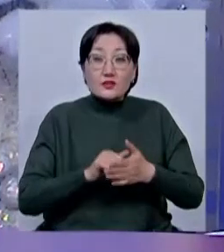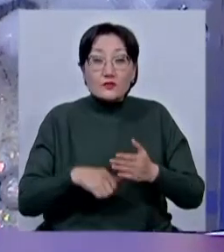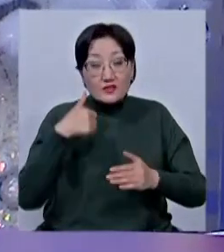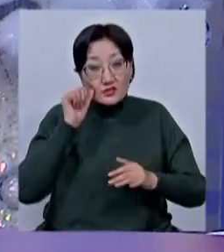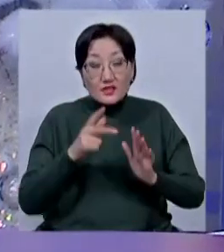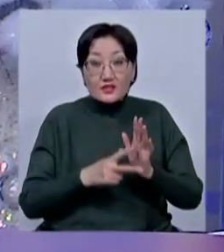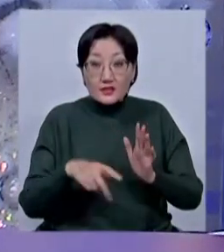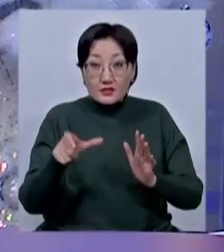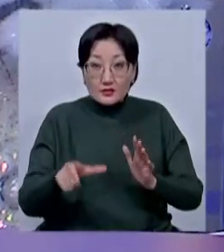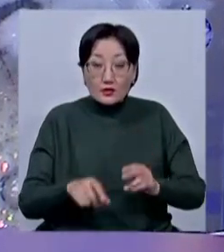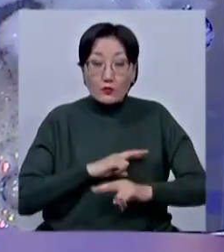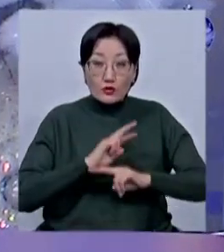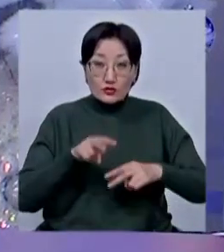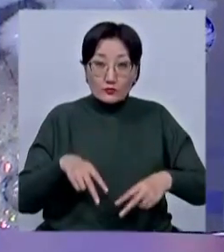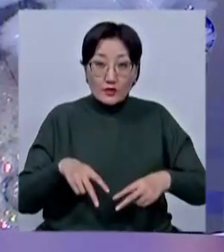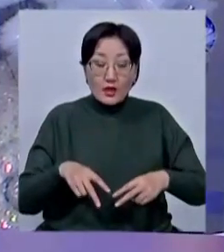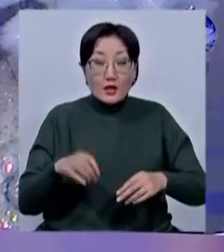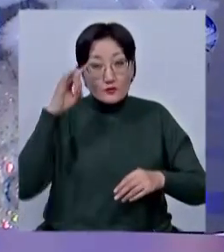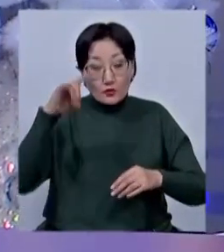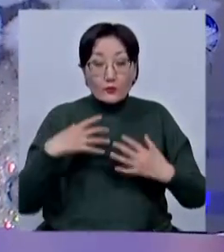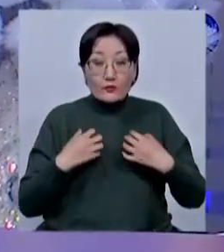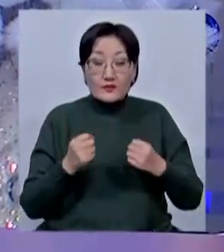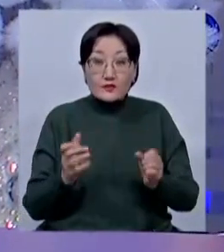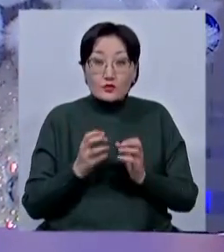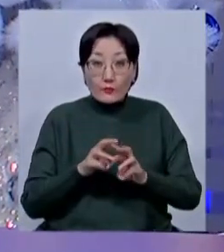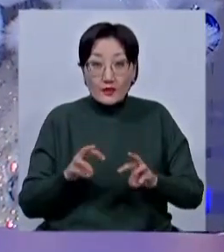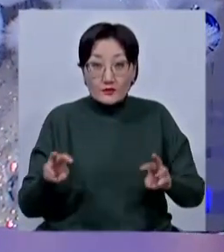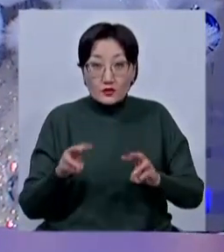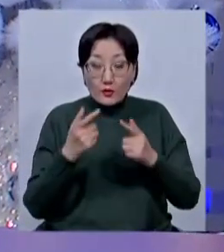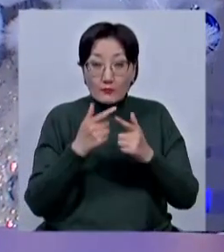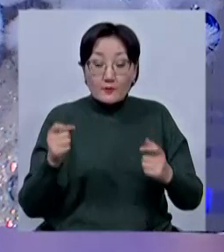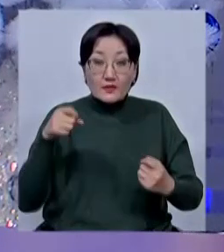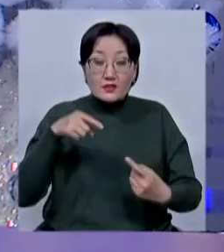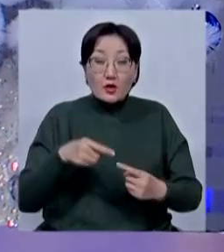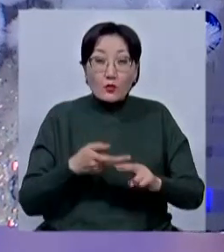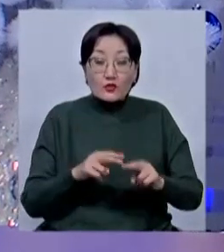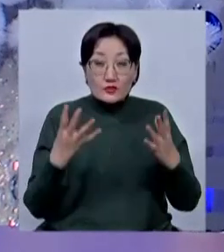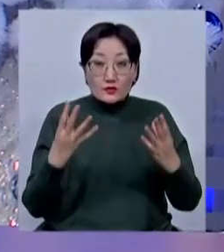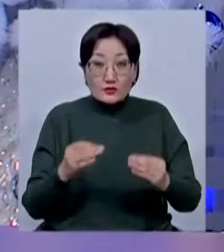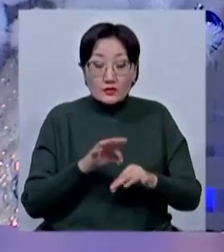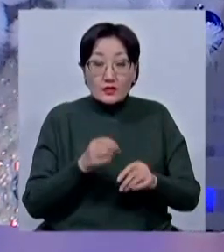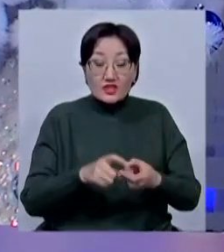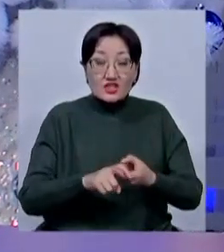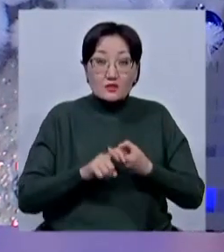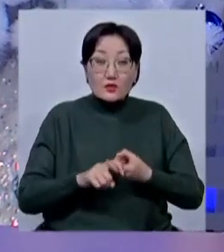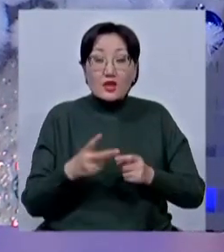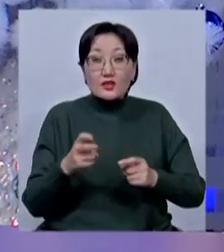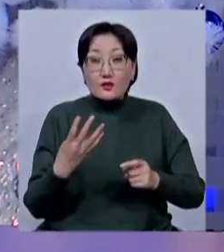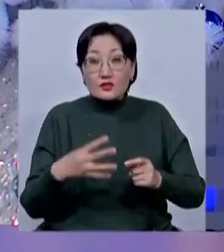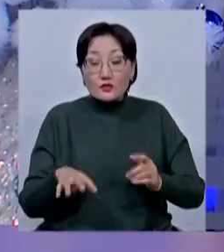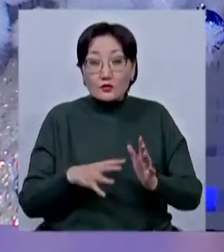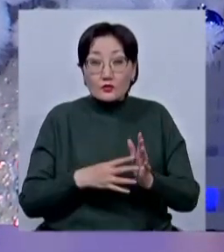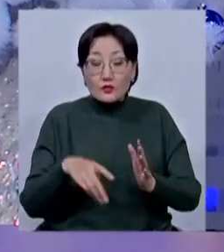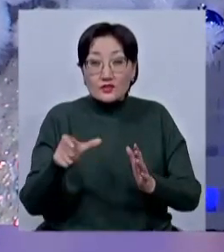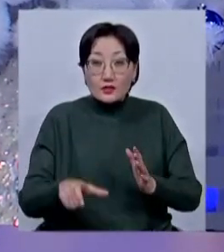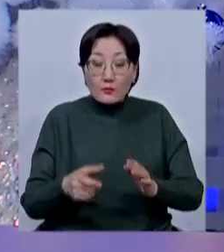кеше 8 науқас көз жұмған. Еліміздің денсаулық сақтау министрлігінің мәліметінше, осы күні ауруға шалдыққандардың